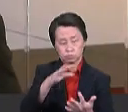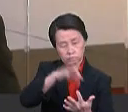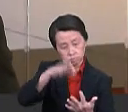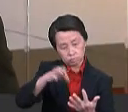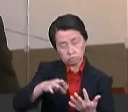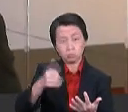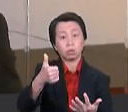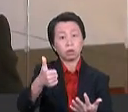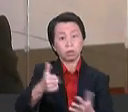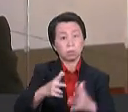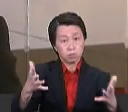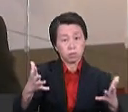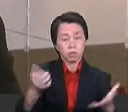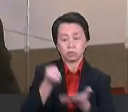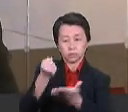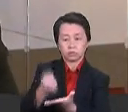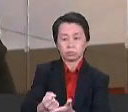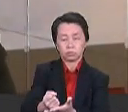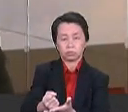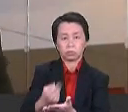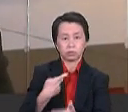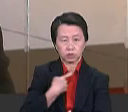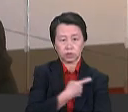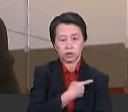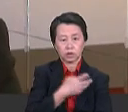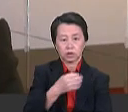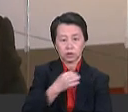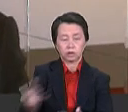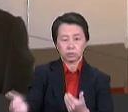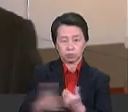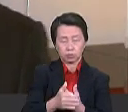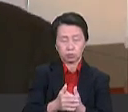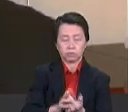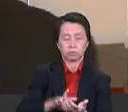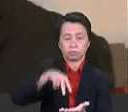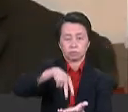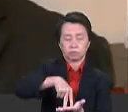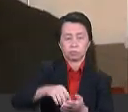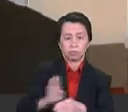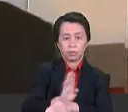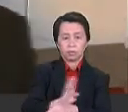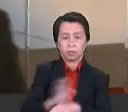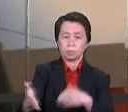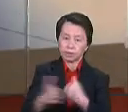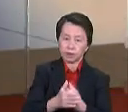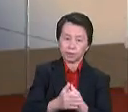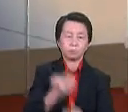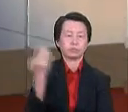a great help to us and to revive back our business back to normal.